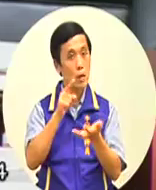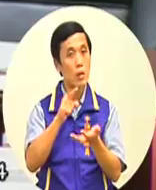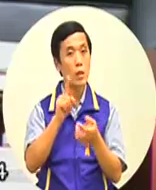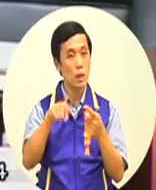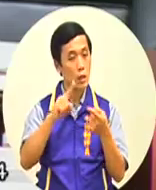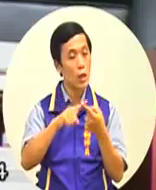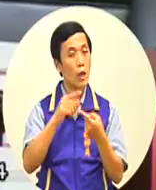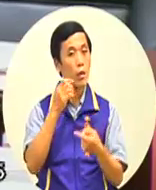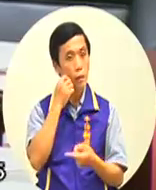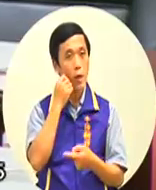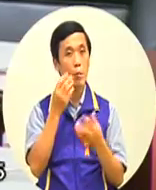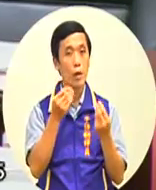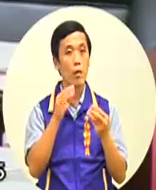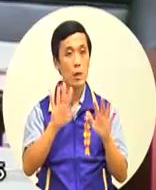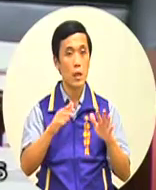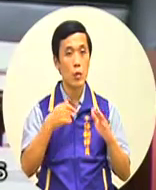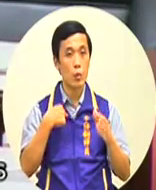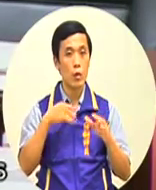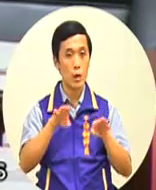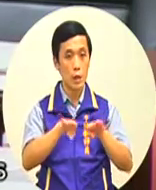我就进入今天的主题。